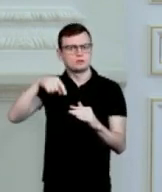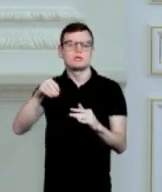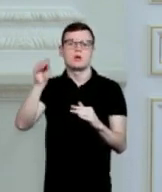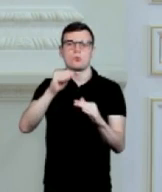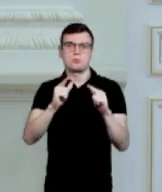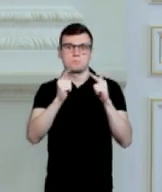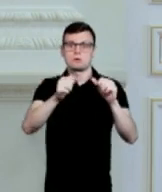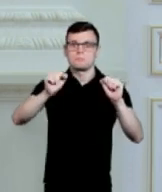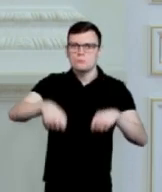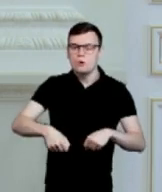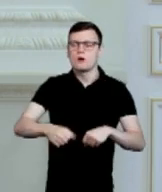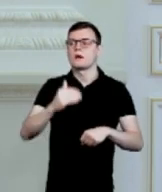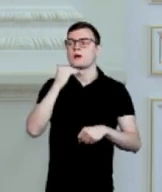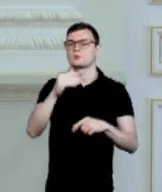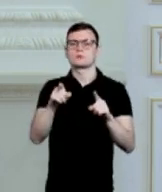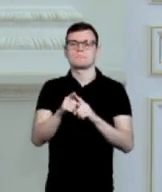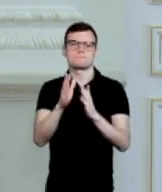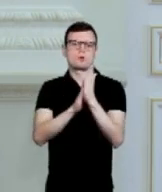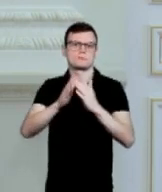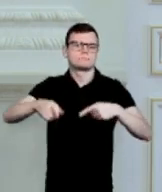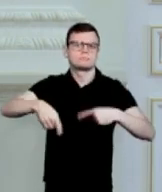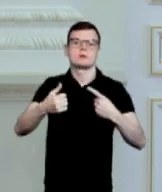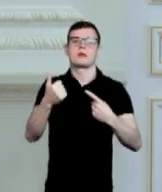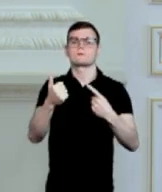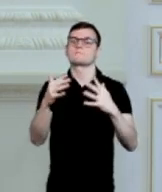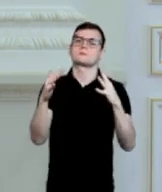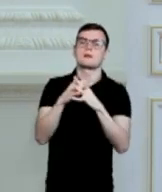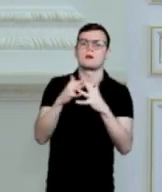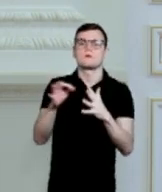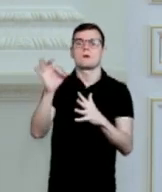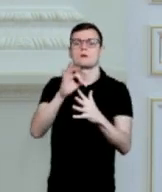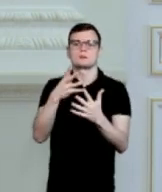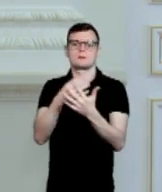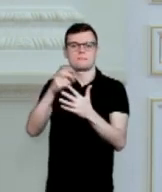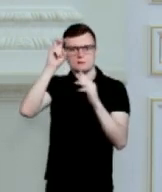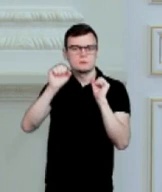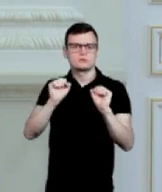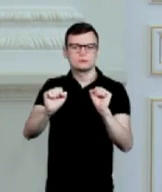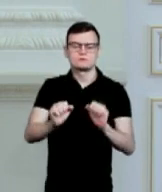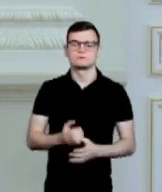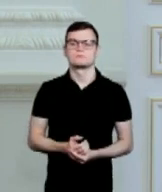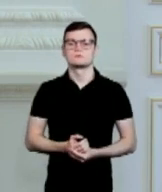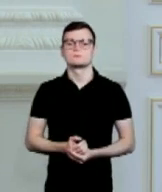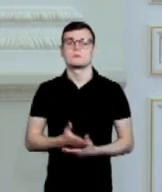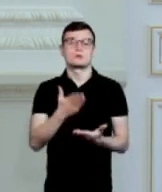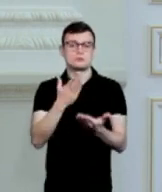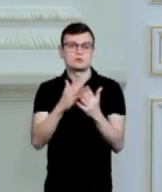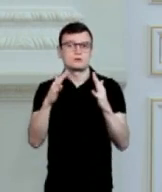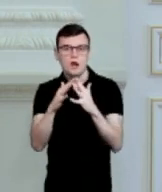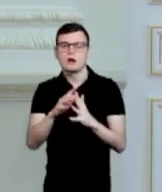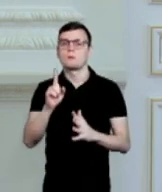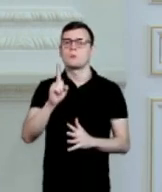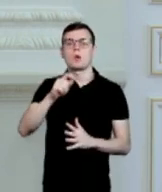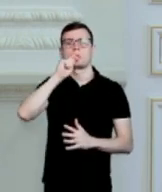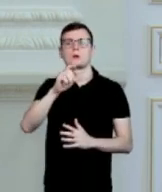dėl savo šalies. Nepaisant vykstančio karo, Ukraina įgyvendina reformas ir Europos